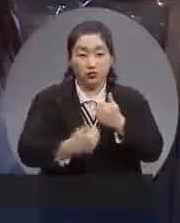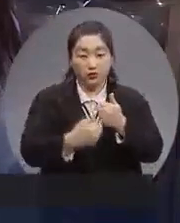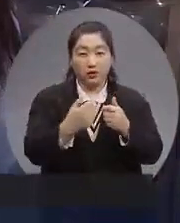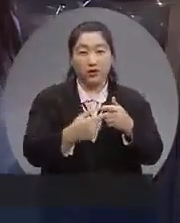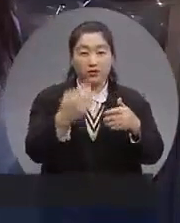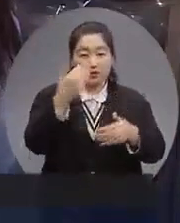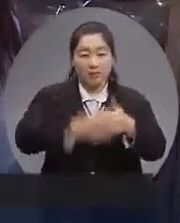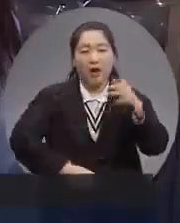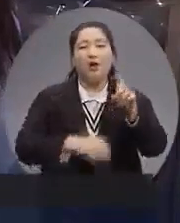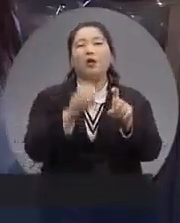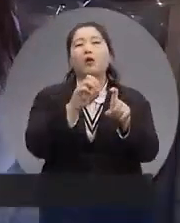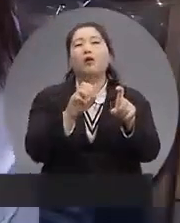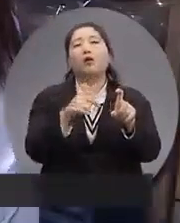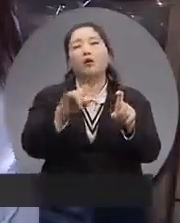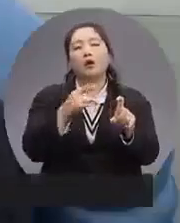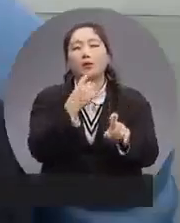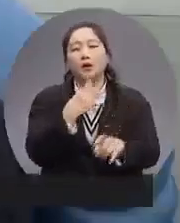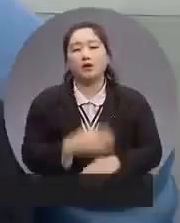좀 빼주시겠어요?